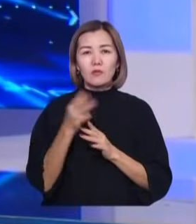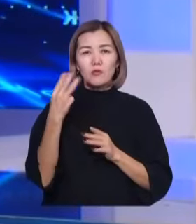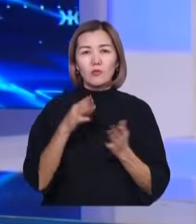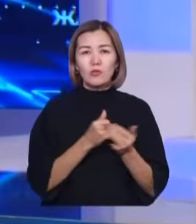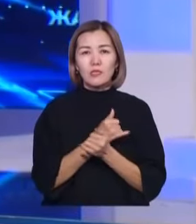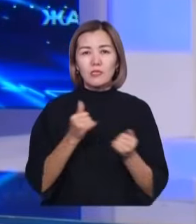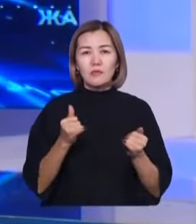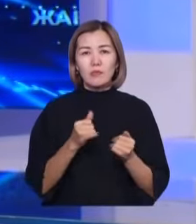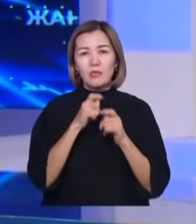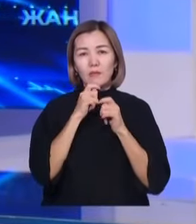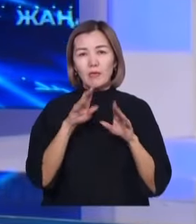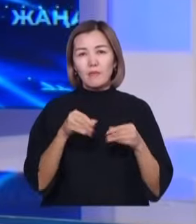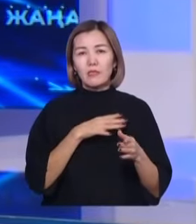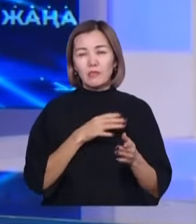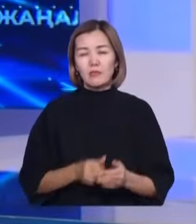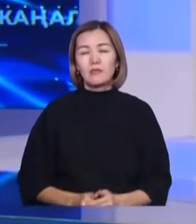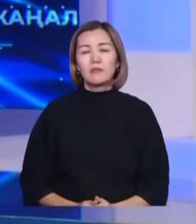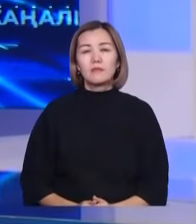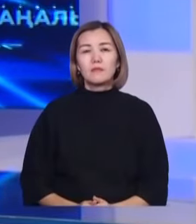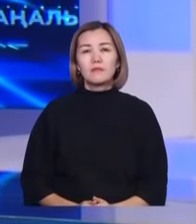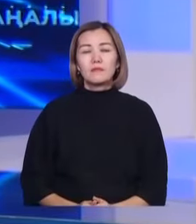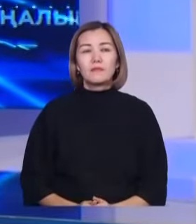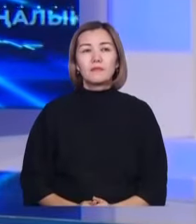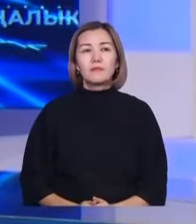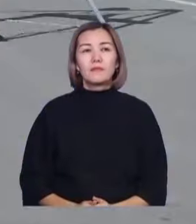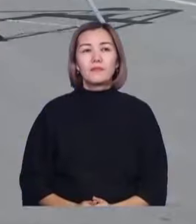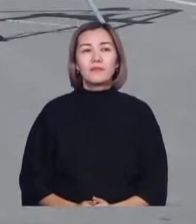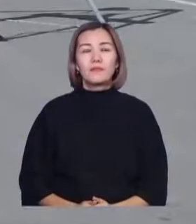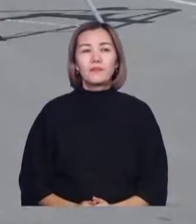30 қызметкерге арнайы марапат табыс етілді.